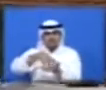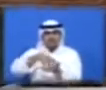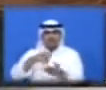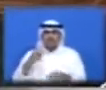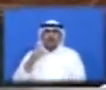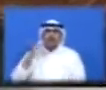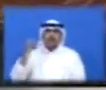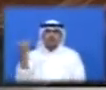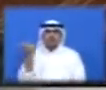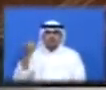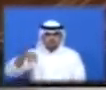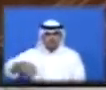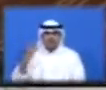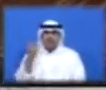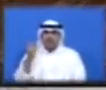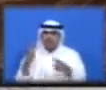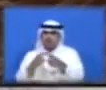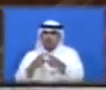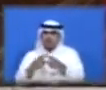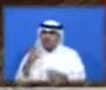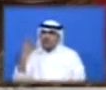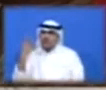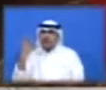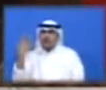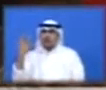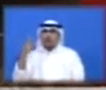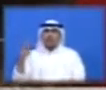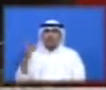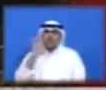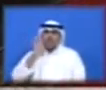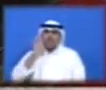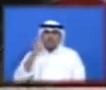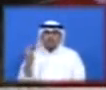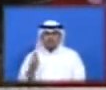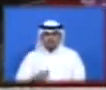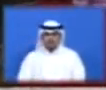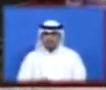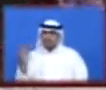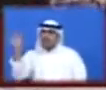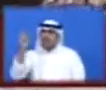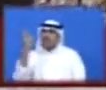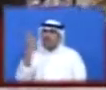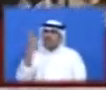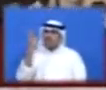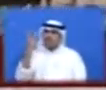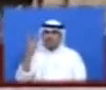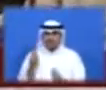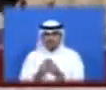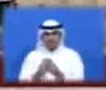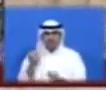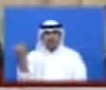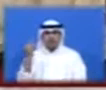من 25 إلى 26 من شهر مارس، أقامت وزارة الإعلام ورشة عمل